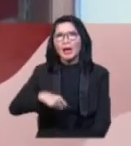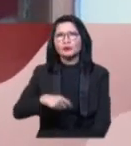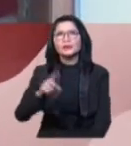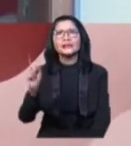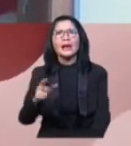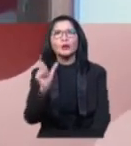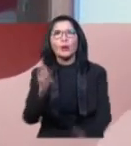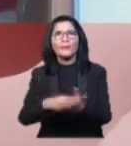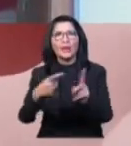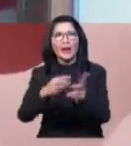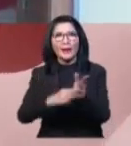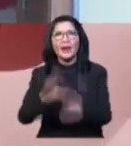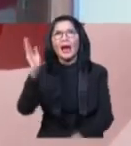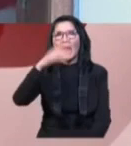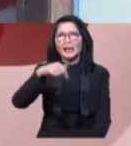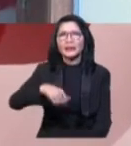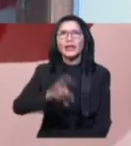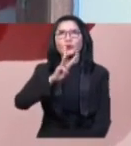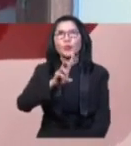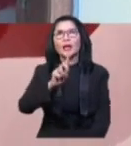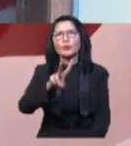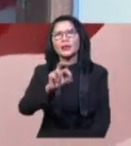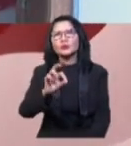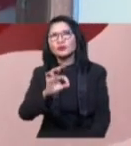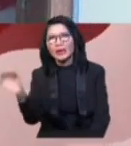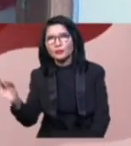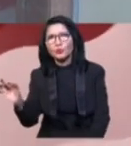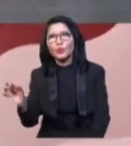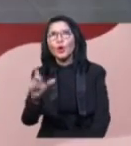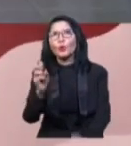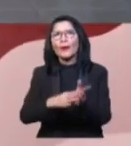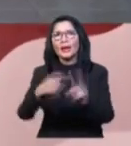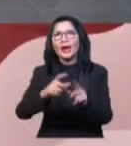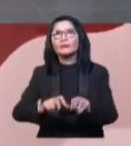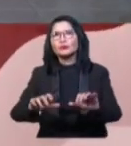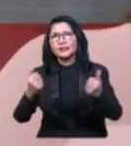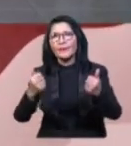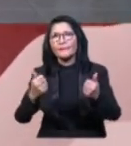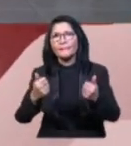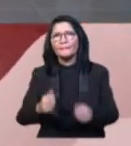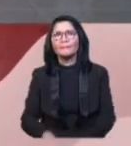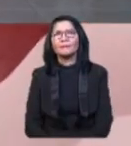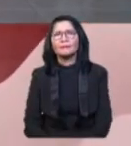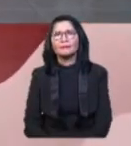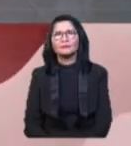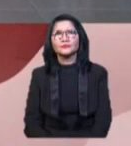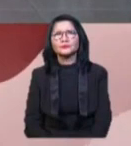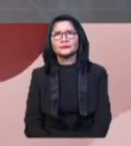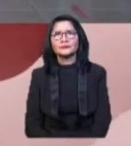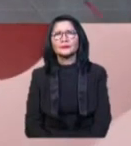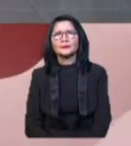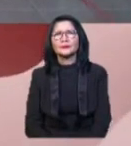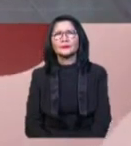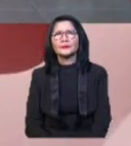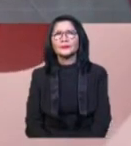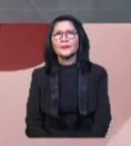oleh UMKM. Hari ini sudah ada sekitar 200 ribu UMKM yang sudah onboarding, dengan 1.200 kategori produk, dan